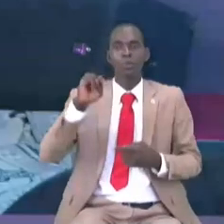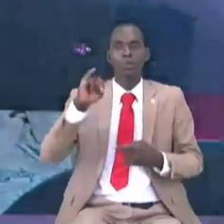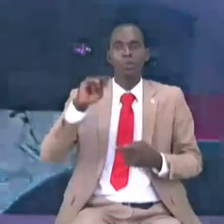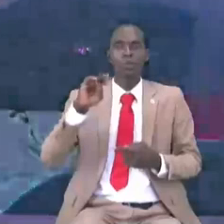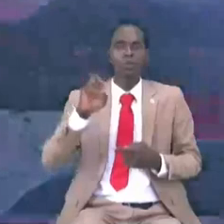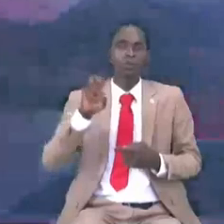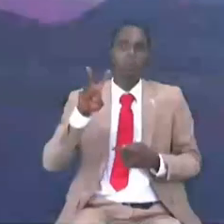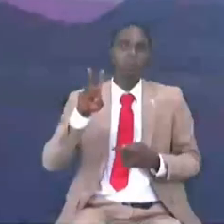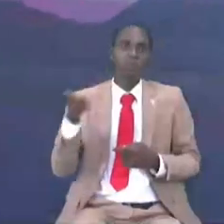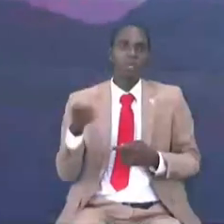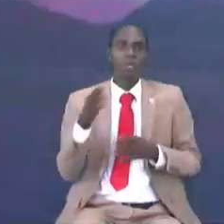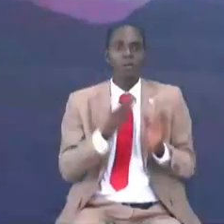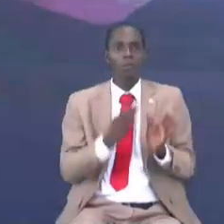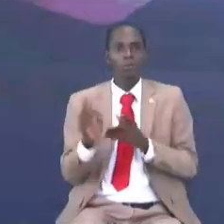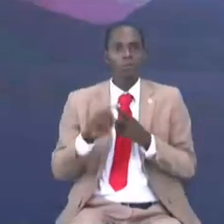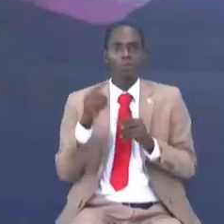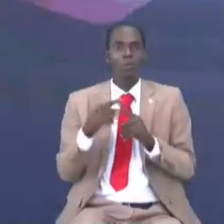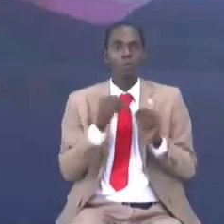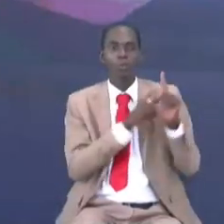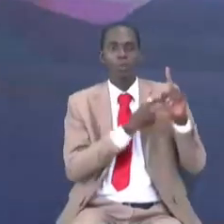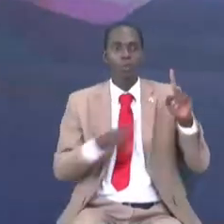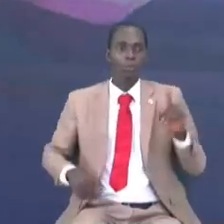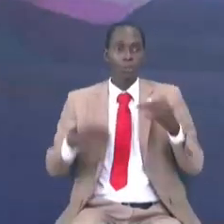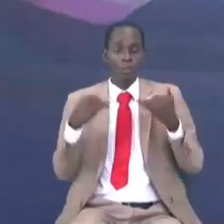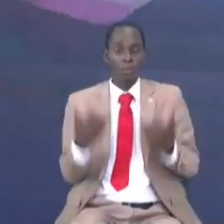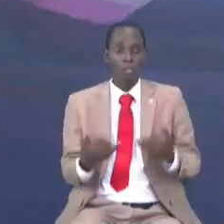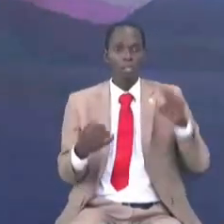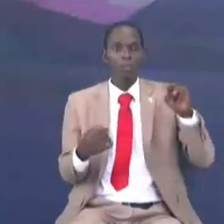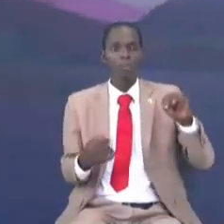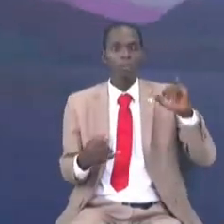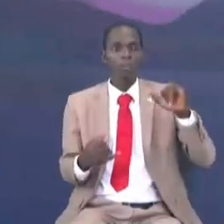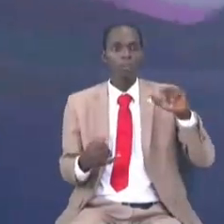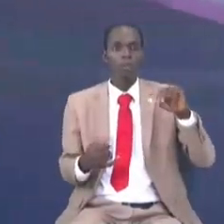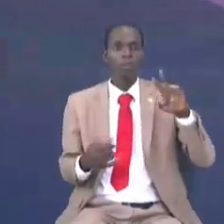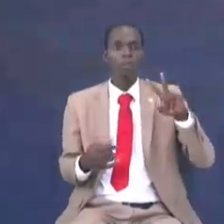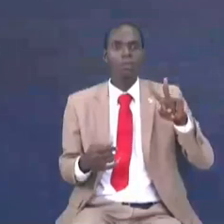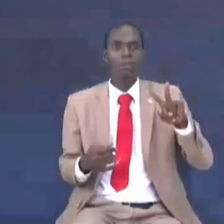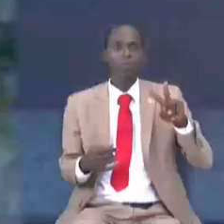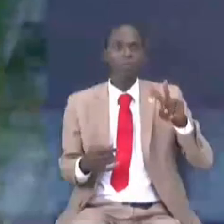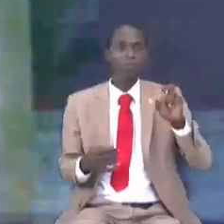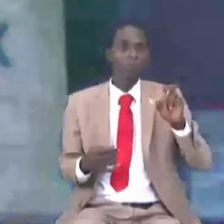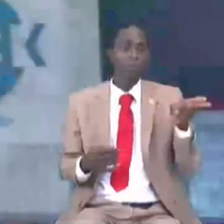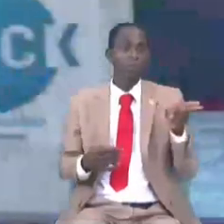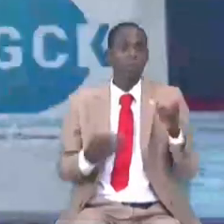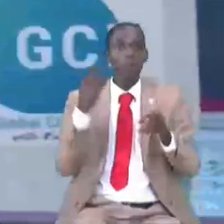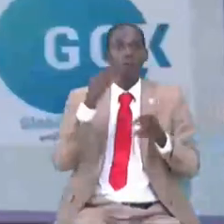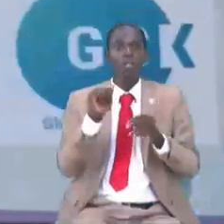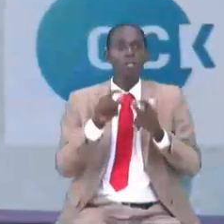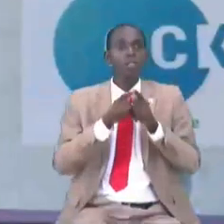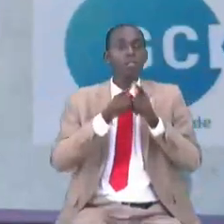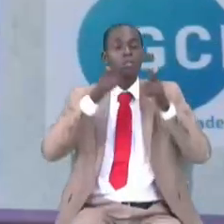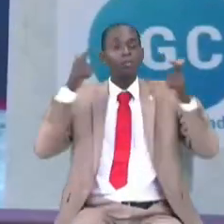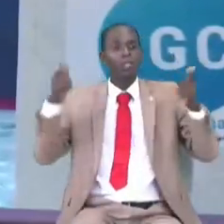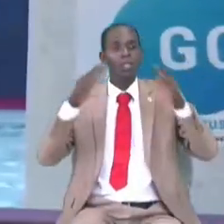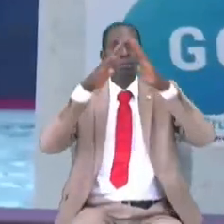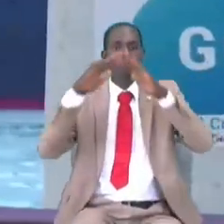Jonas, Ninive, or Ninive était une très grande ville de 3 jours de marche.